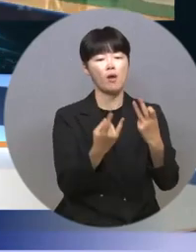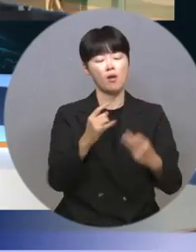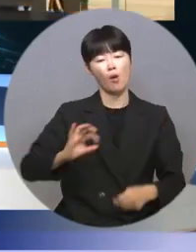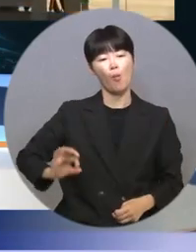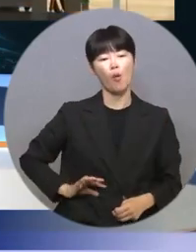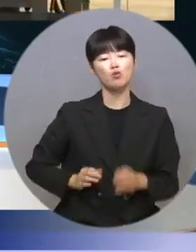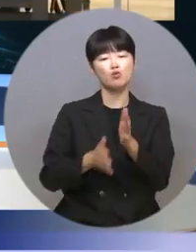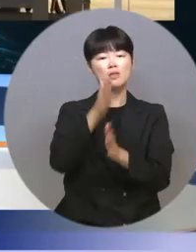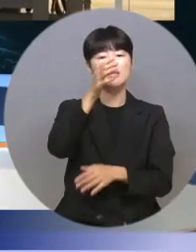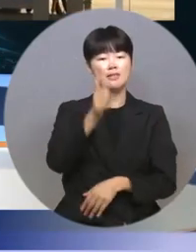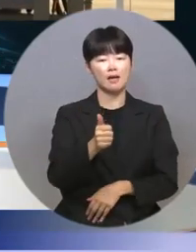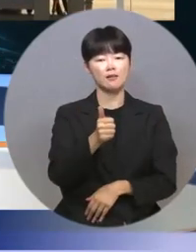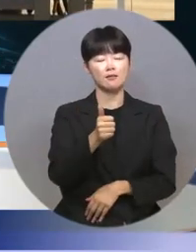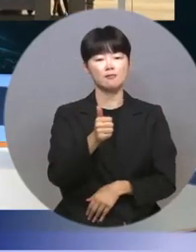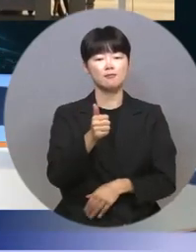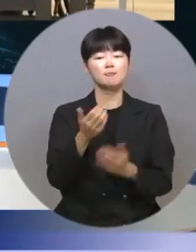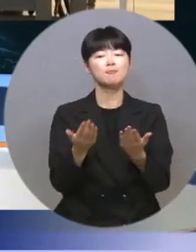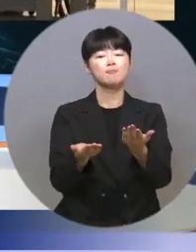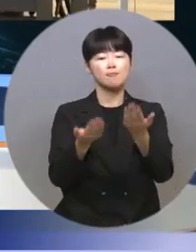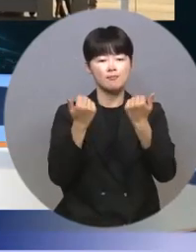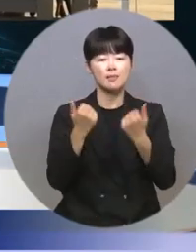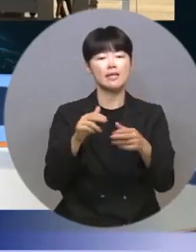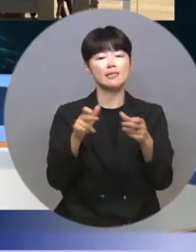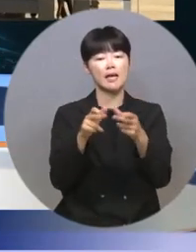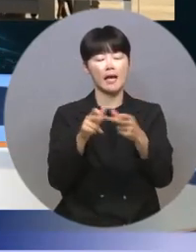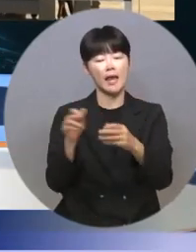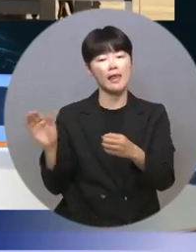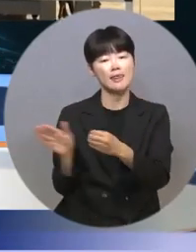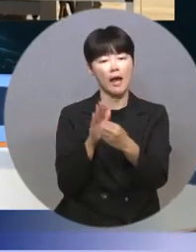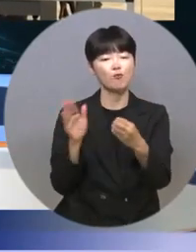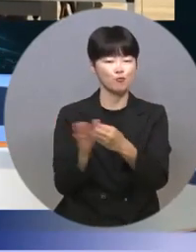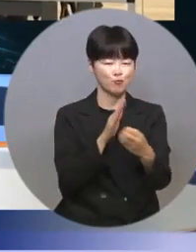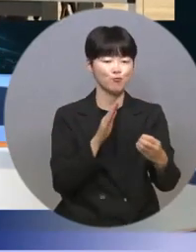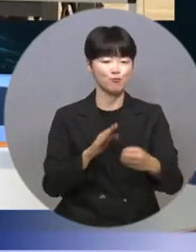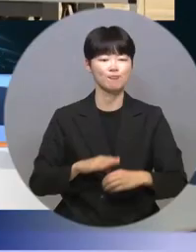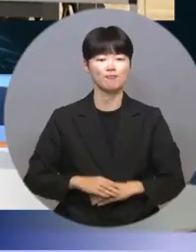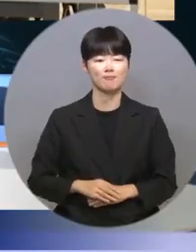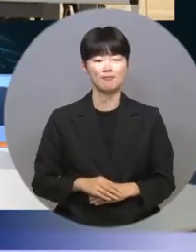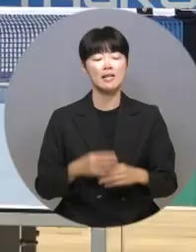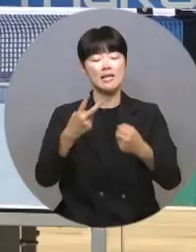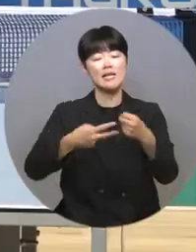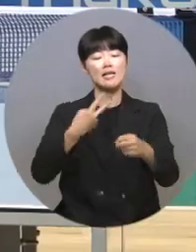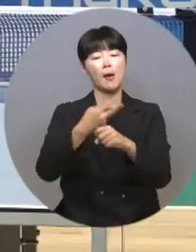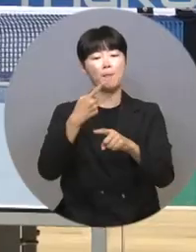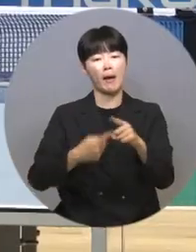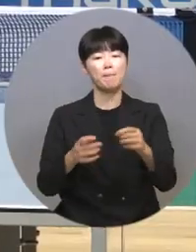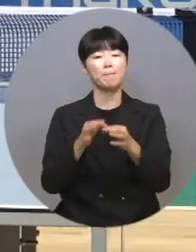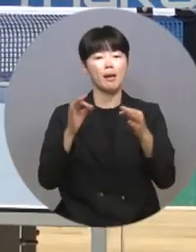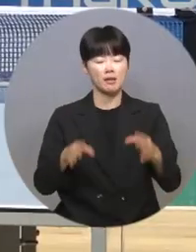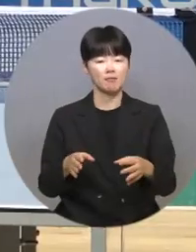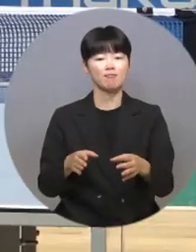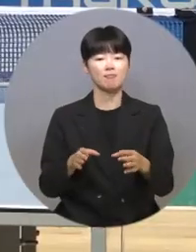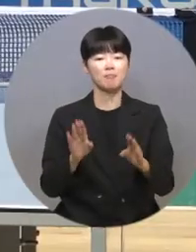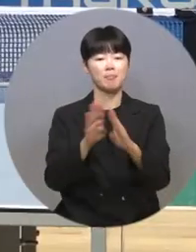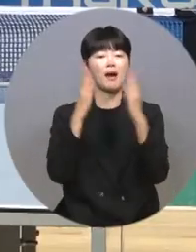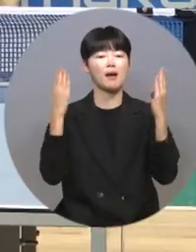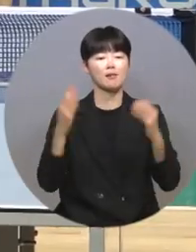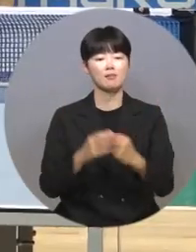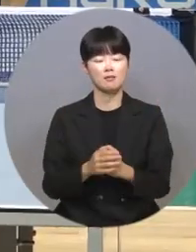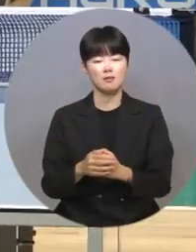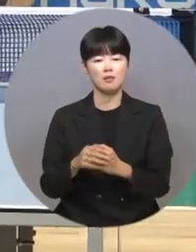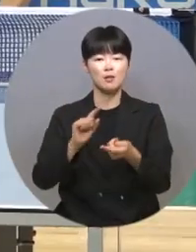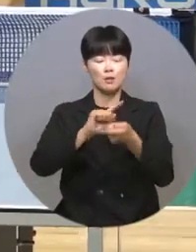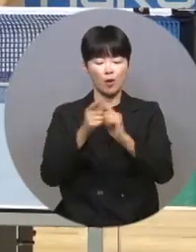탁구대회가 2년 반 만에 개최됐습니다. 전우주 기자가 전합니다. 탁구공을 상대편 네트로 넘기면서